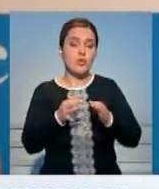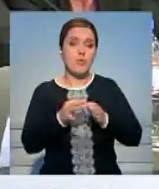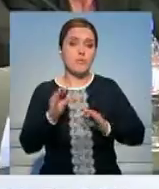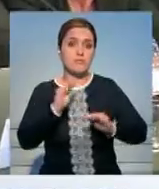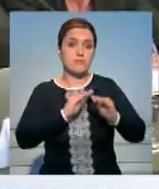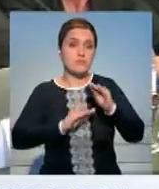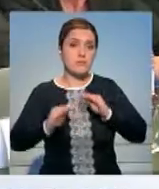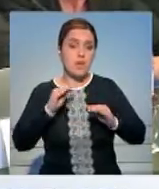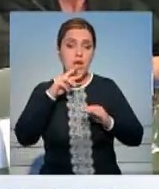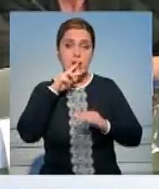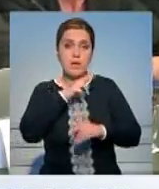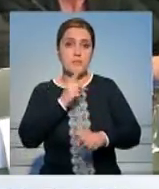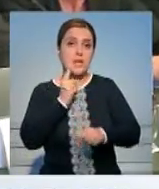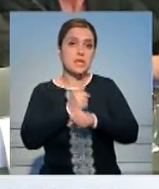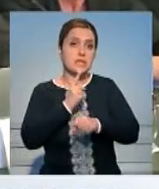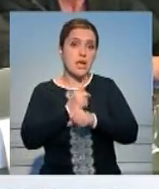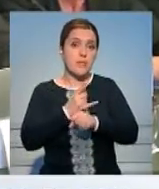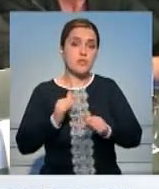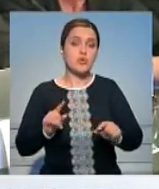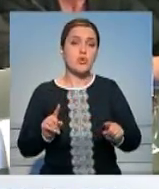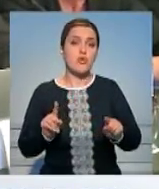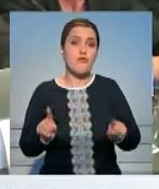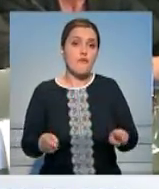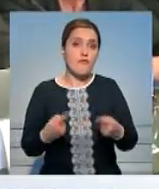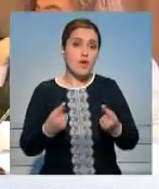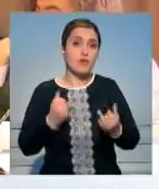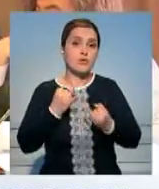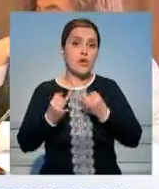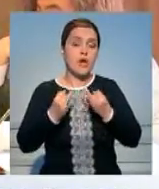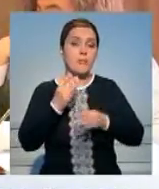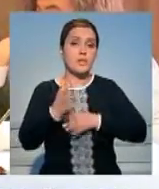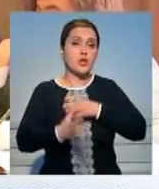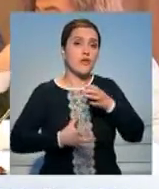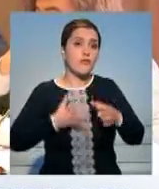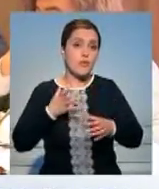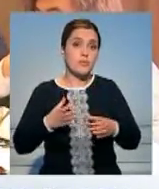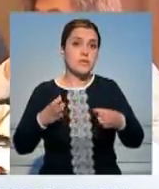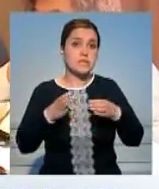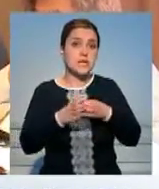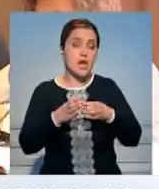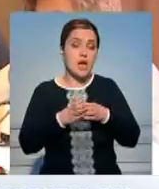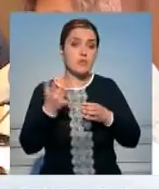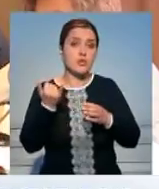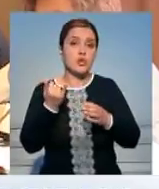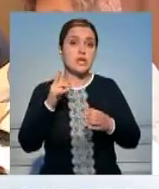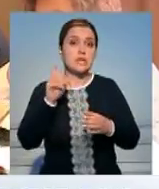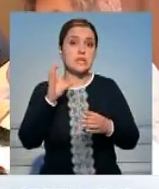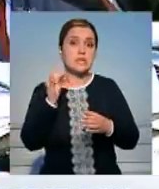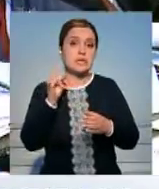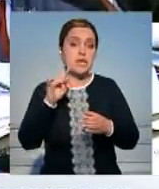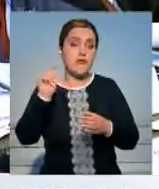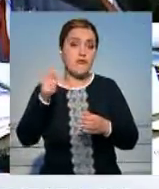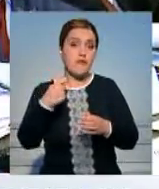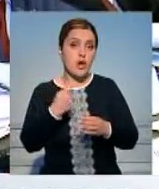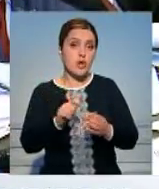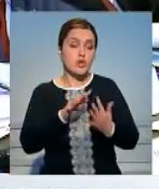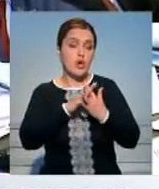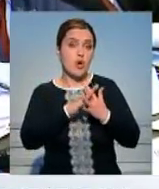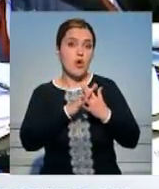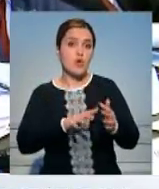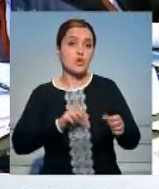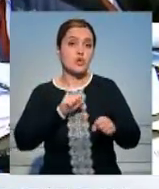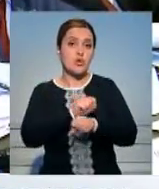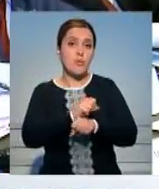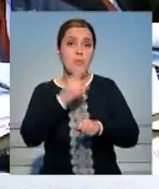и развития в Центральной Азии, возобновление стратегического диалога между мировыми державами, урегулирование конфликта в Сирии, вопросы мира и